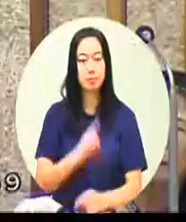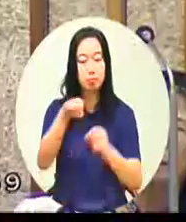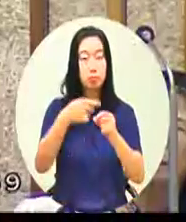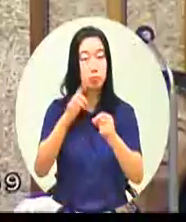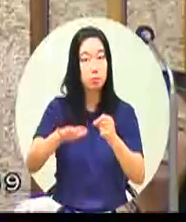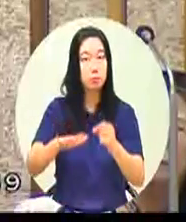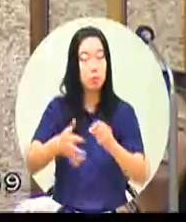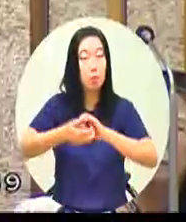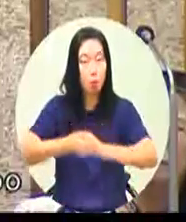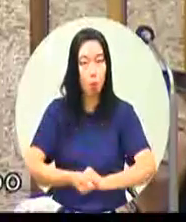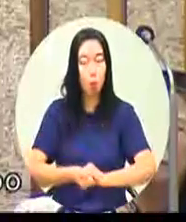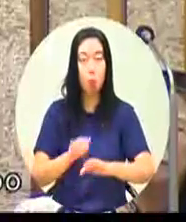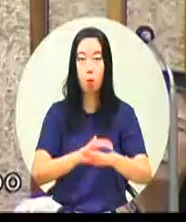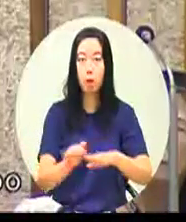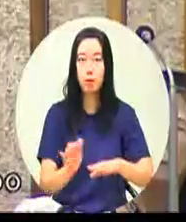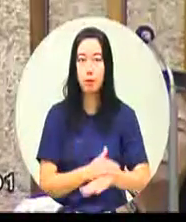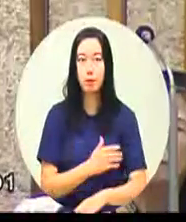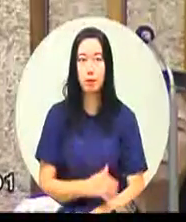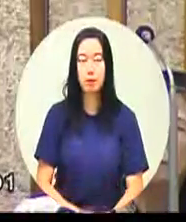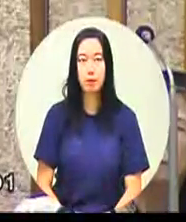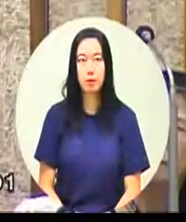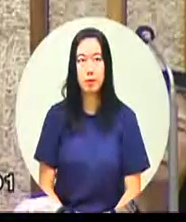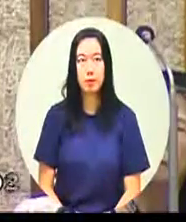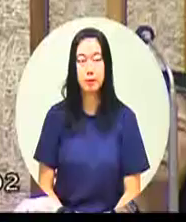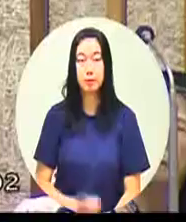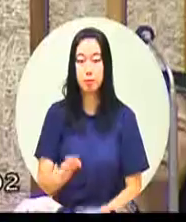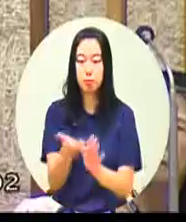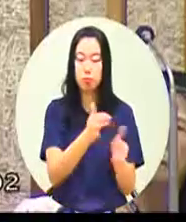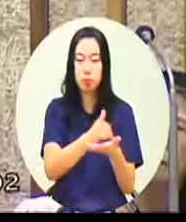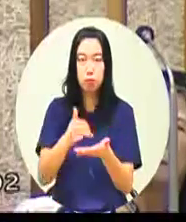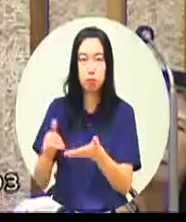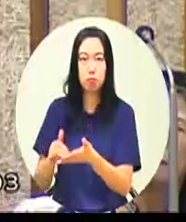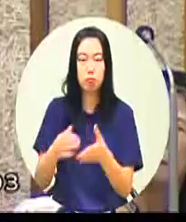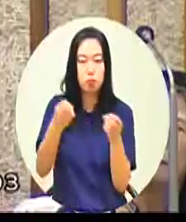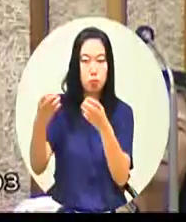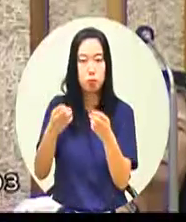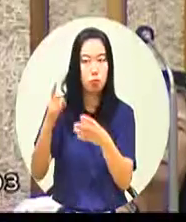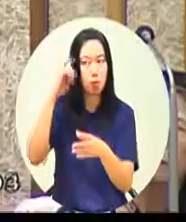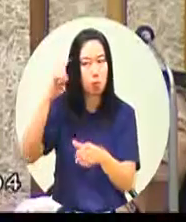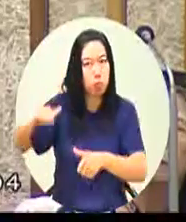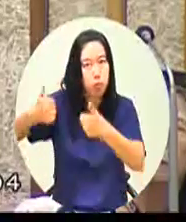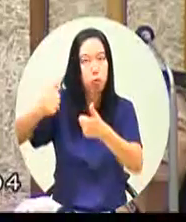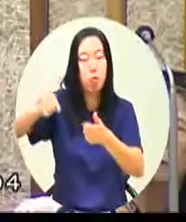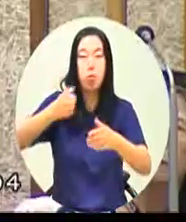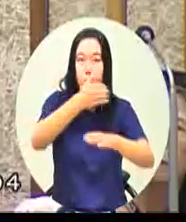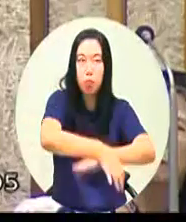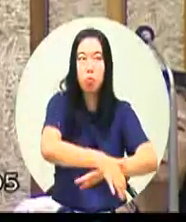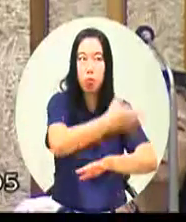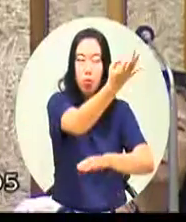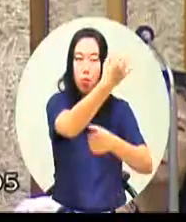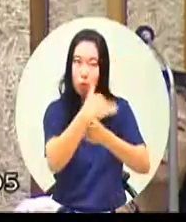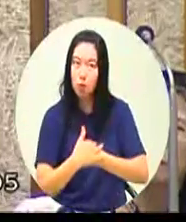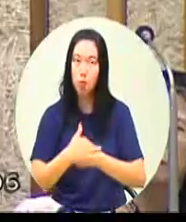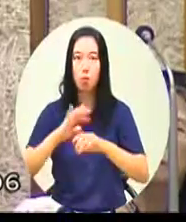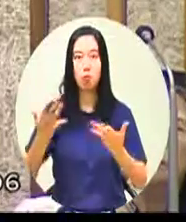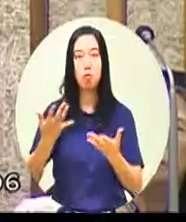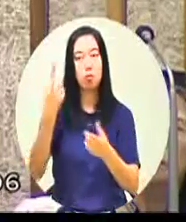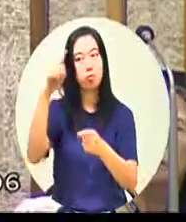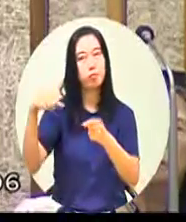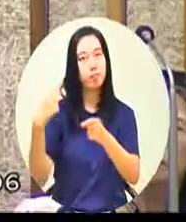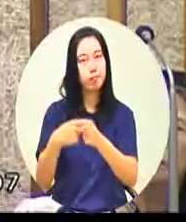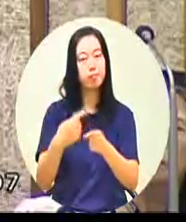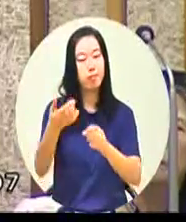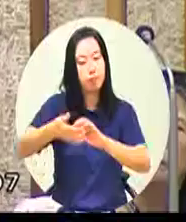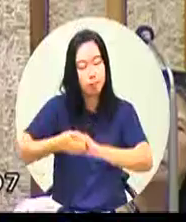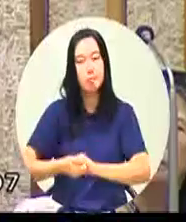案了？ 因为他的预算要通过才能给我们核定啊，大概是明年的事情。 好，那